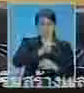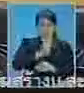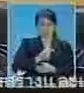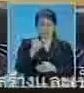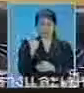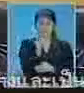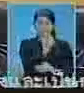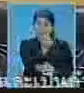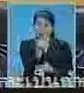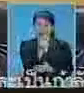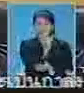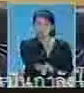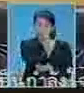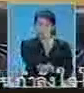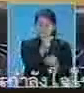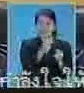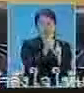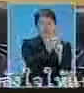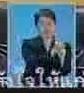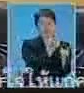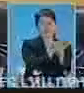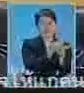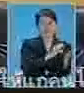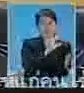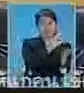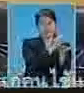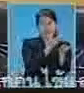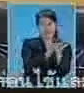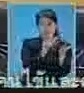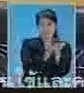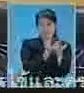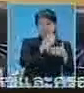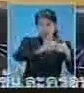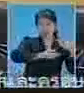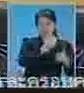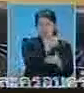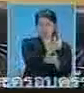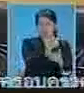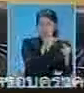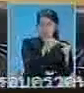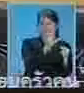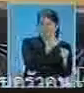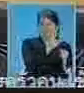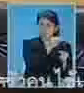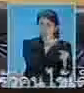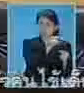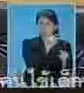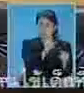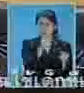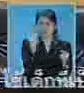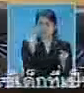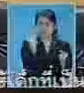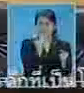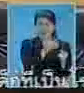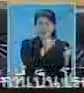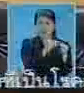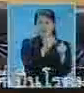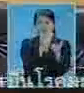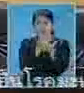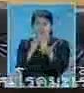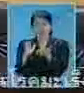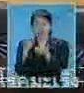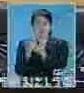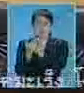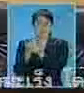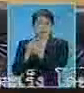ง่ายๆขายได้เท่าไหร่เงินมากองไว้ตรงนั้นสัดส่วนสมมติจะเป็น 60% เหมือนเดิมที่จะแบ่งเป็นรางวัลก็แบ่งไ